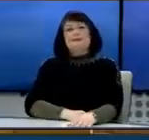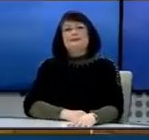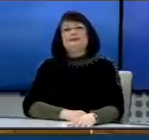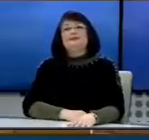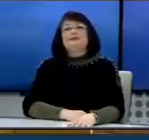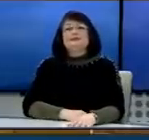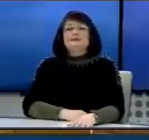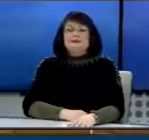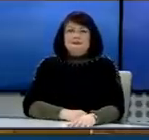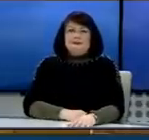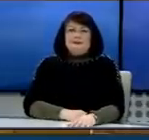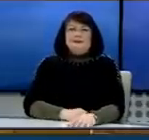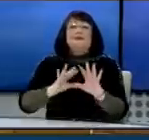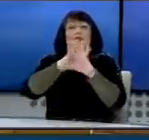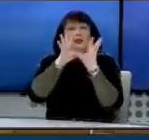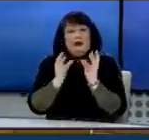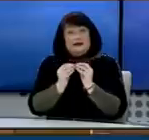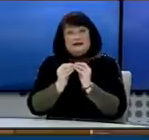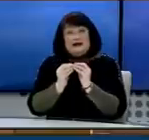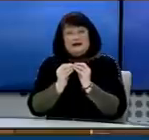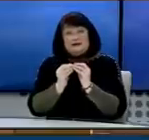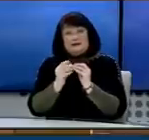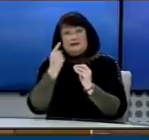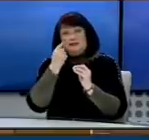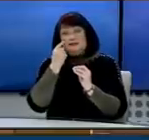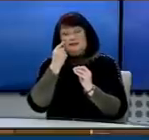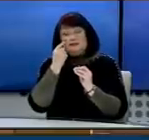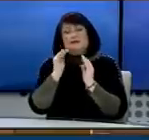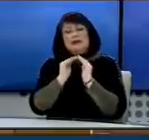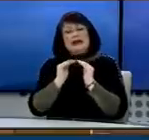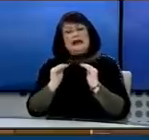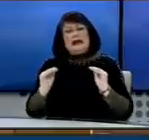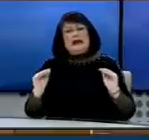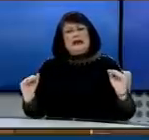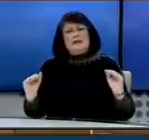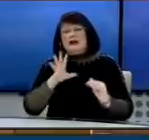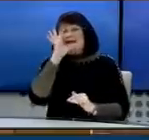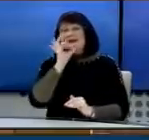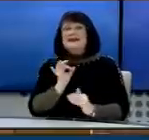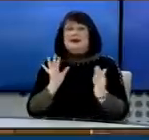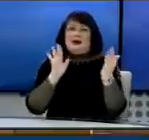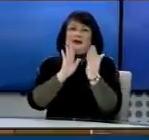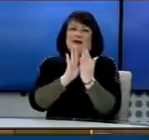Αυτά είναι για όσους αντικρίζουν νυφάλια την αλήθεια.